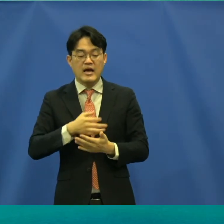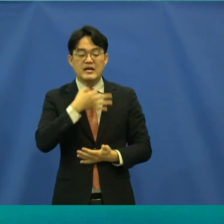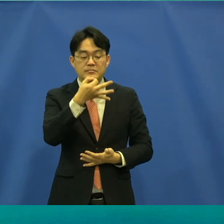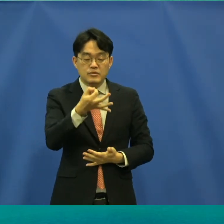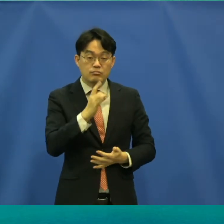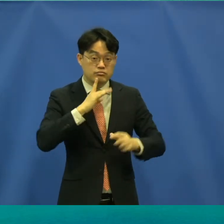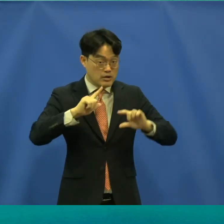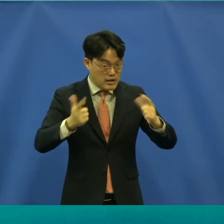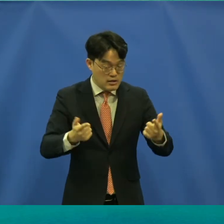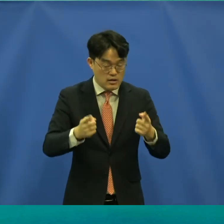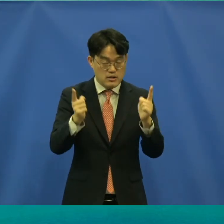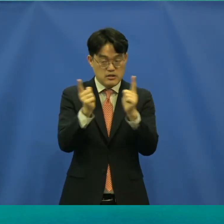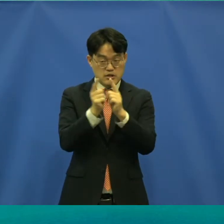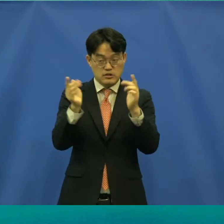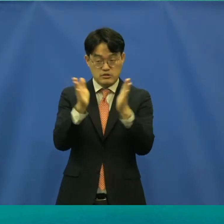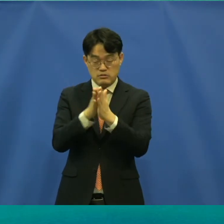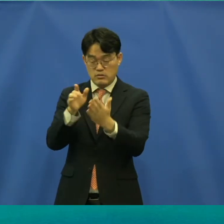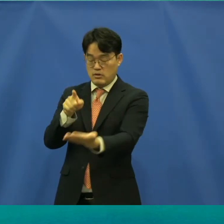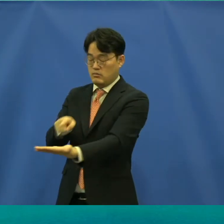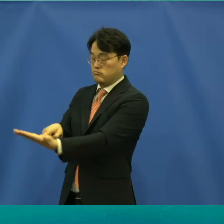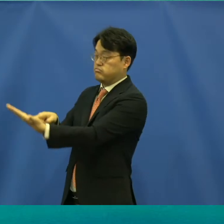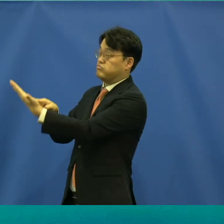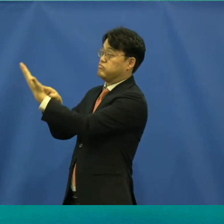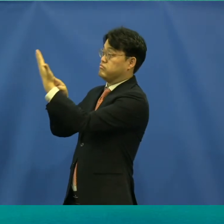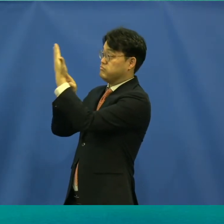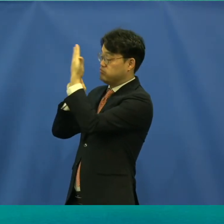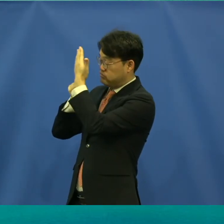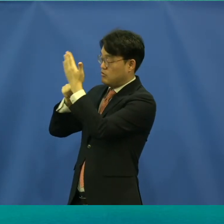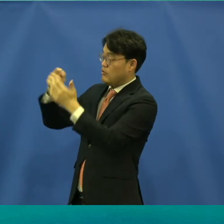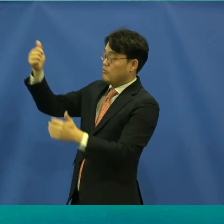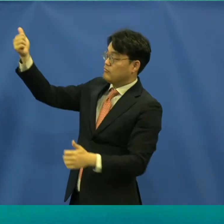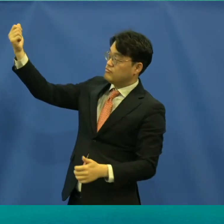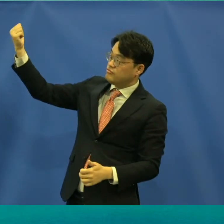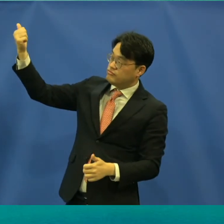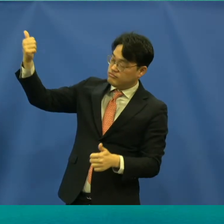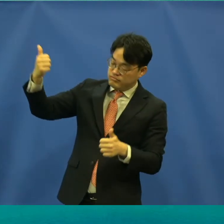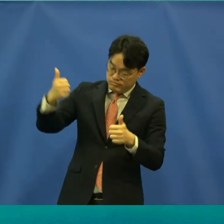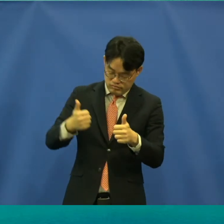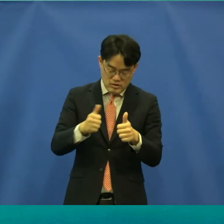하나님은 말씀으로 당신 자신을 드러내십니다.